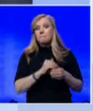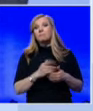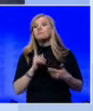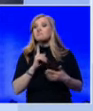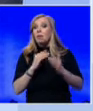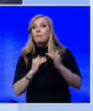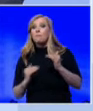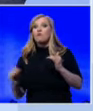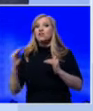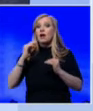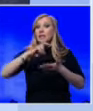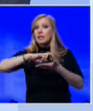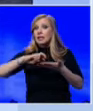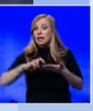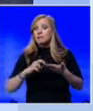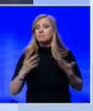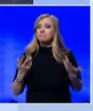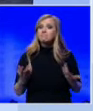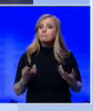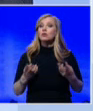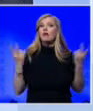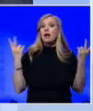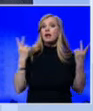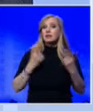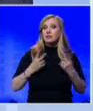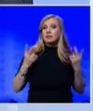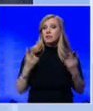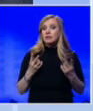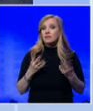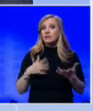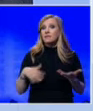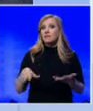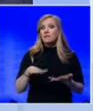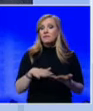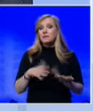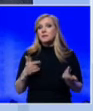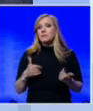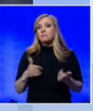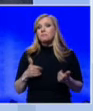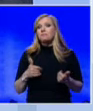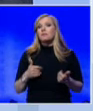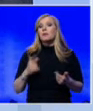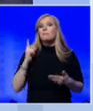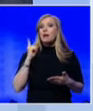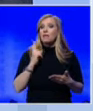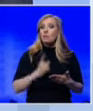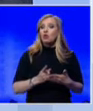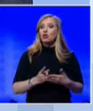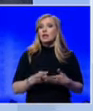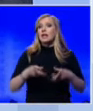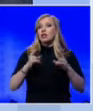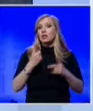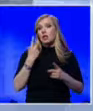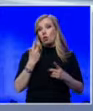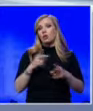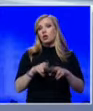данъците, това, разбира се, в прерогативите на решенията на едно народно